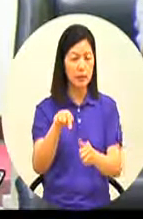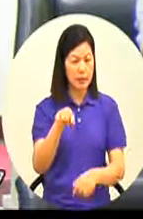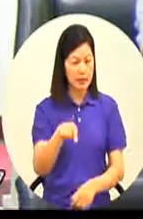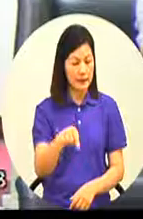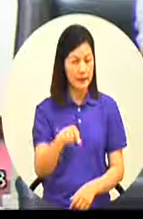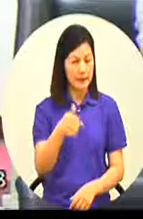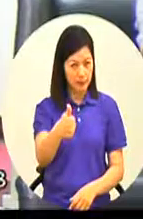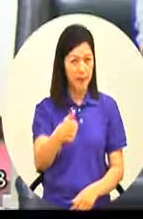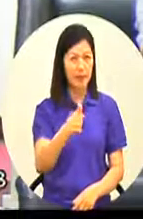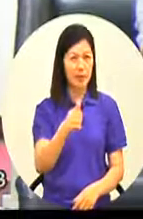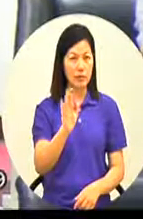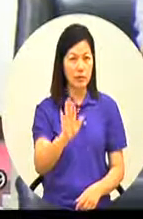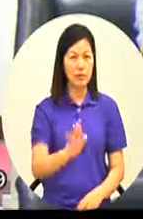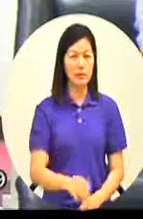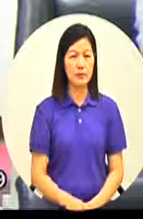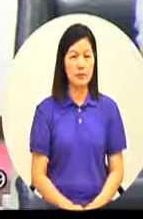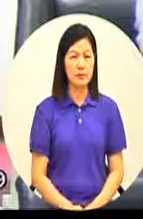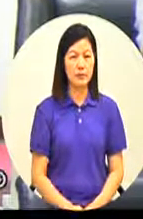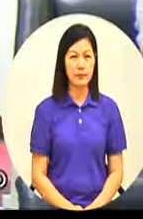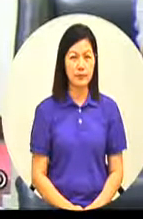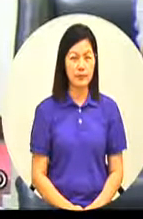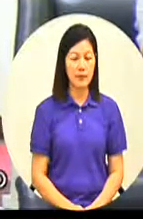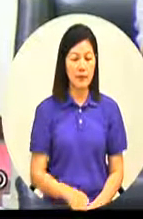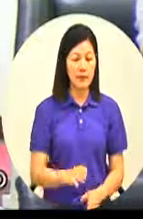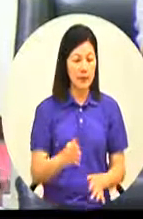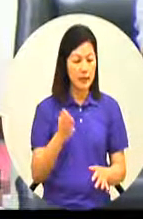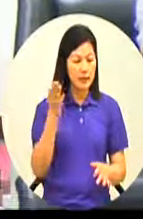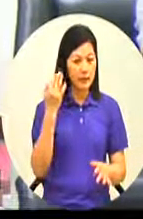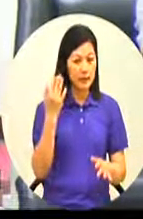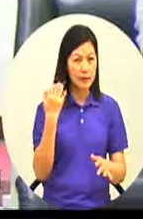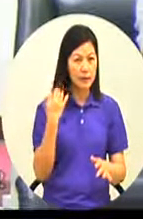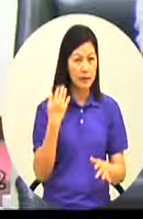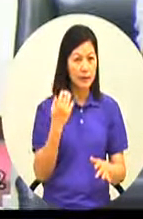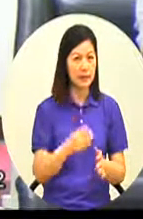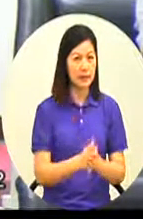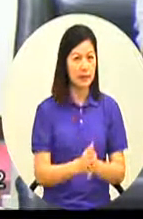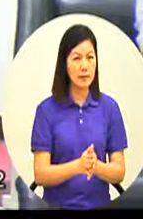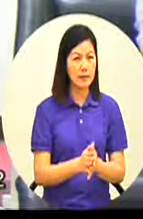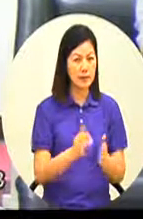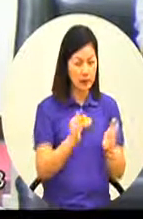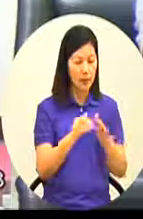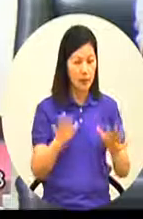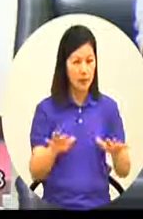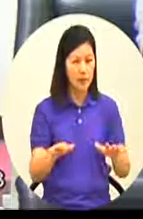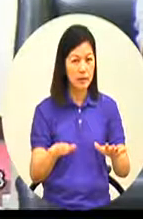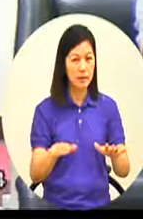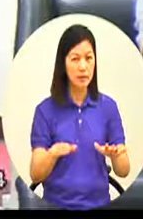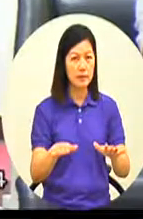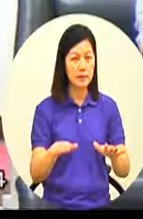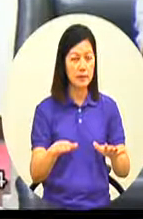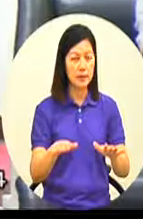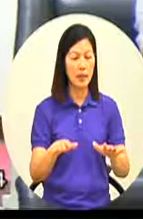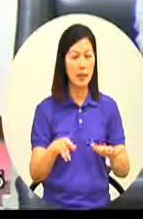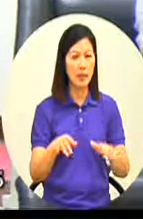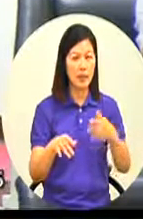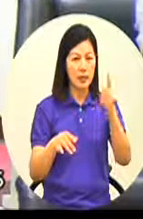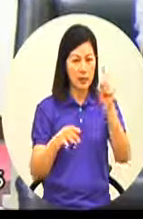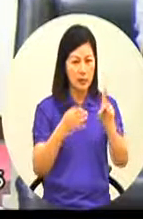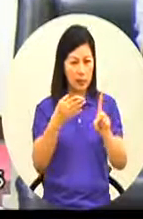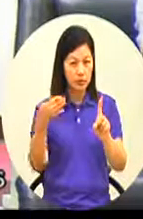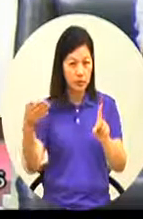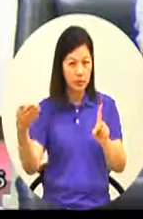哦，我们从录屏专案来延伸到现在的1999，好，从录屏专案的延伸到变1999，